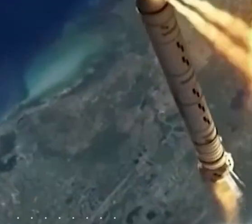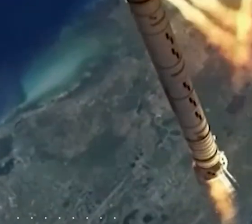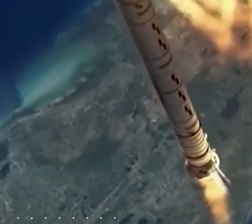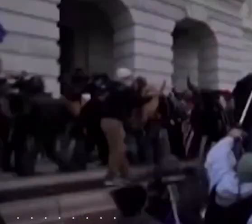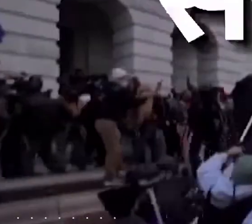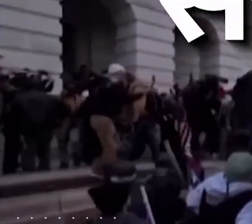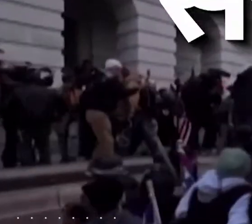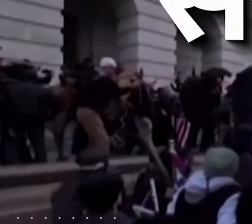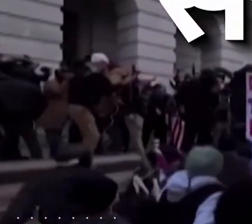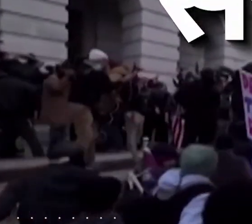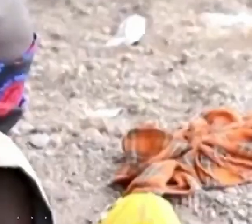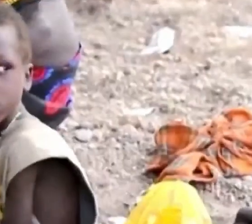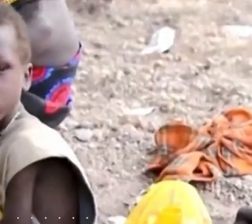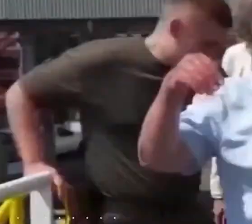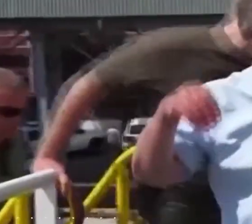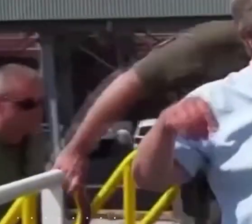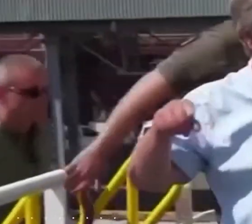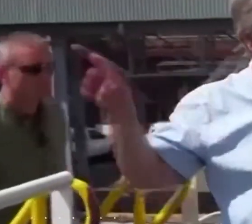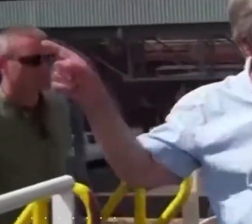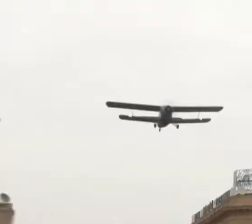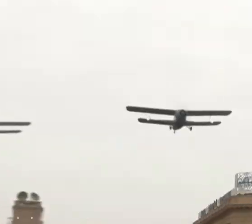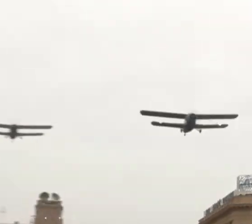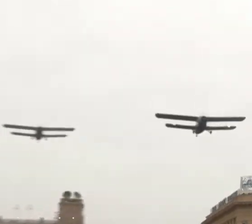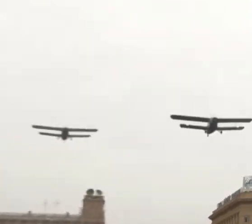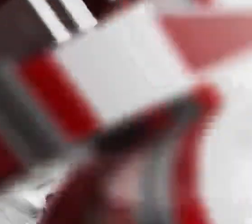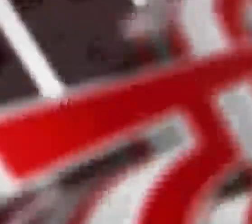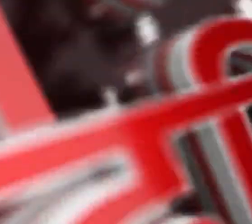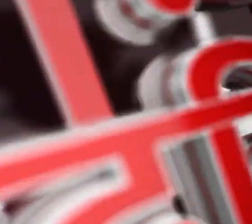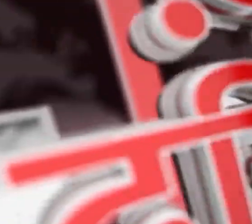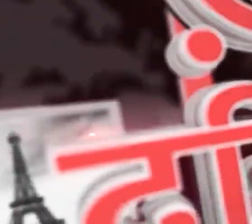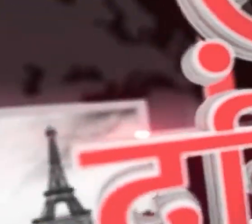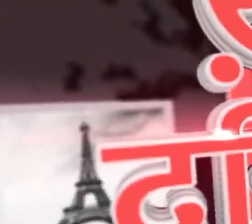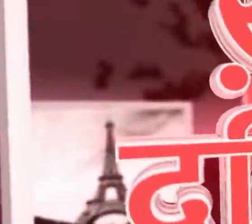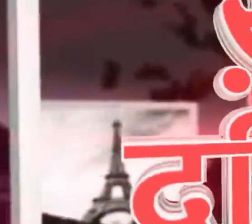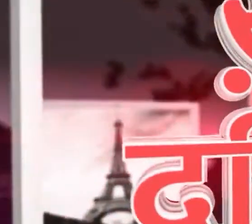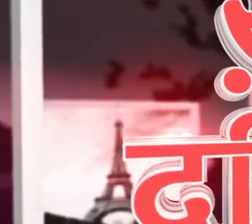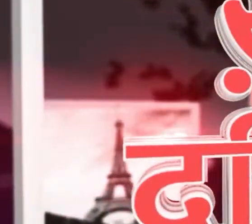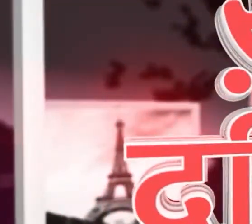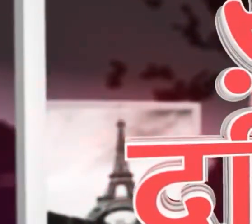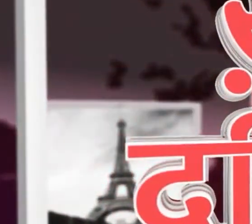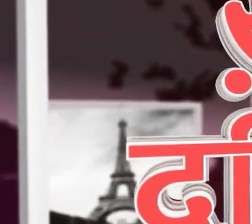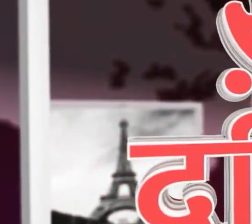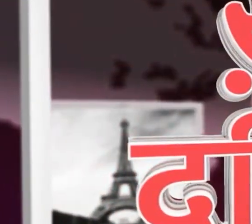देशांतर से जिसका सरोकार, बात दुनिया जहान की, खबर दुनिया की।